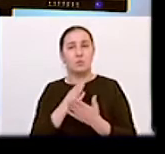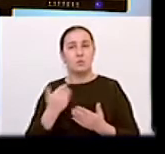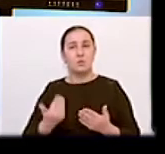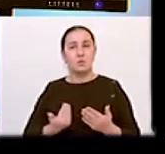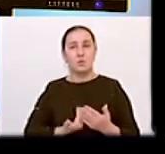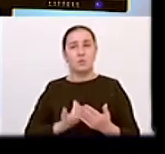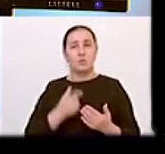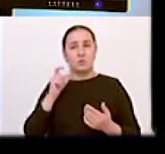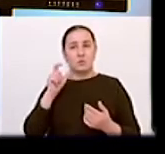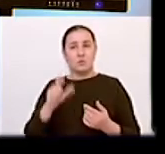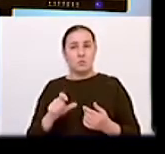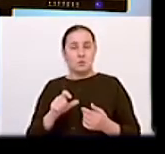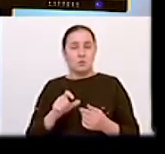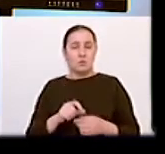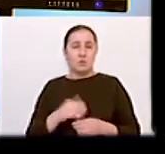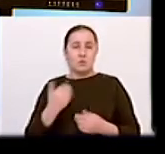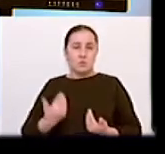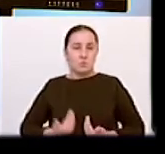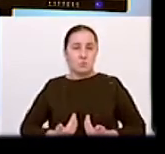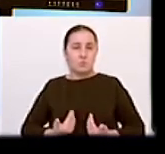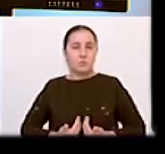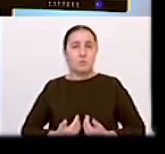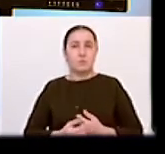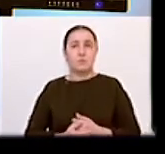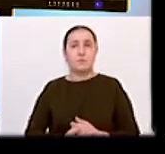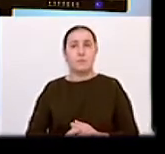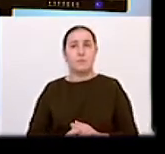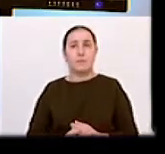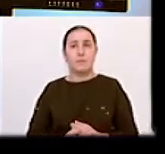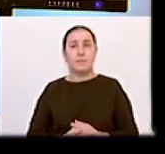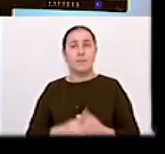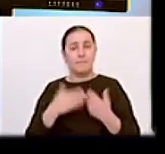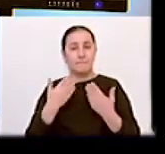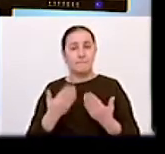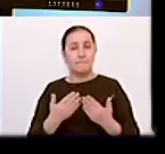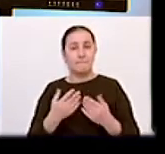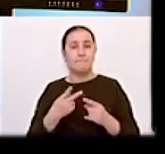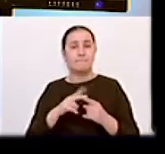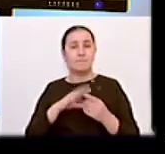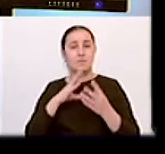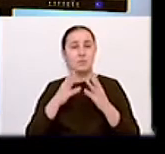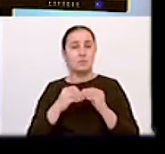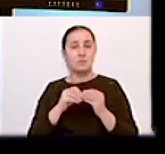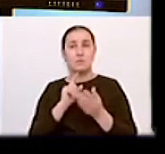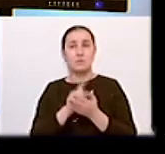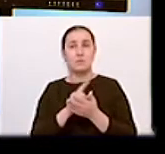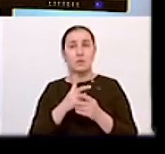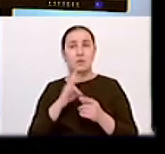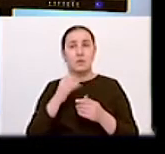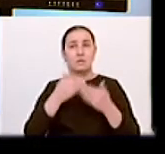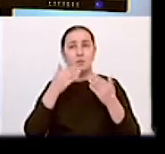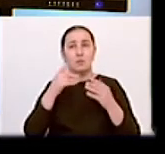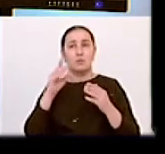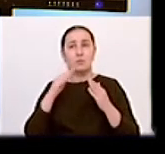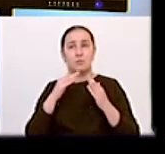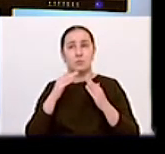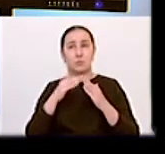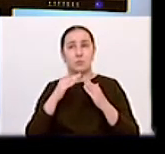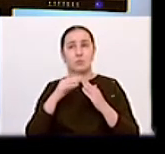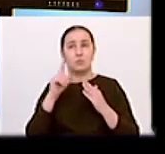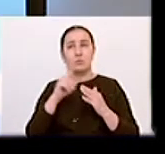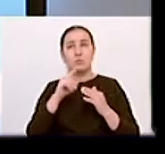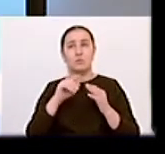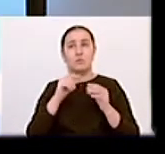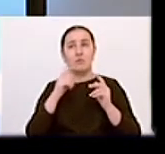человек. Живут. Вот результат задания. На стенах дома-музея висели